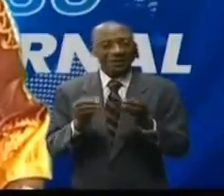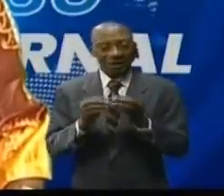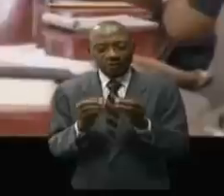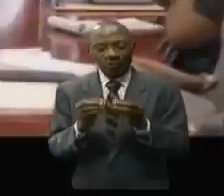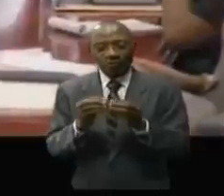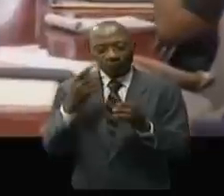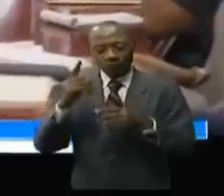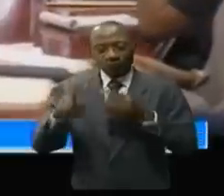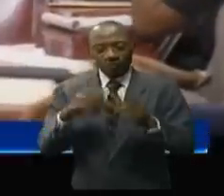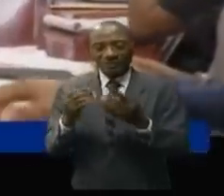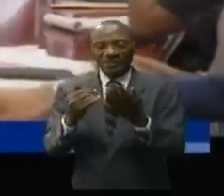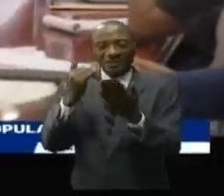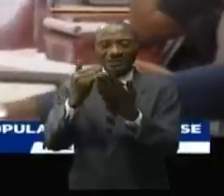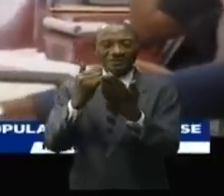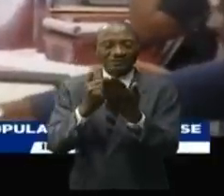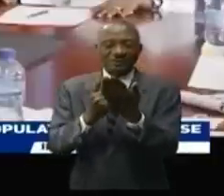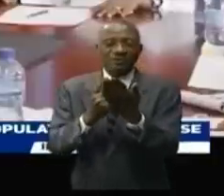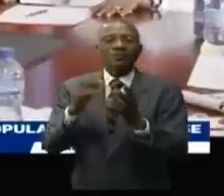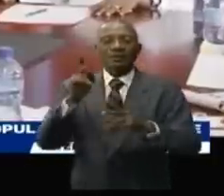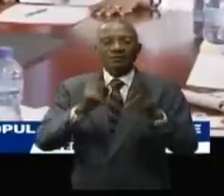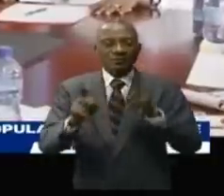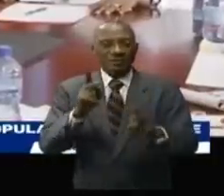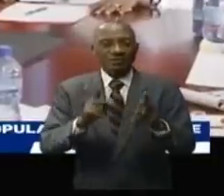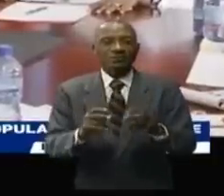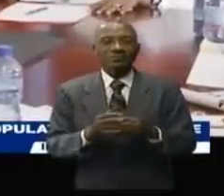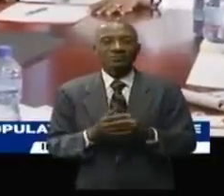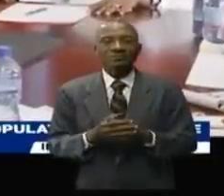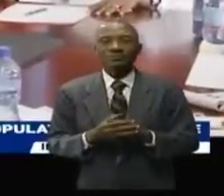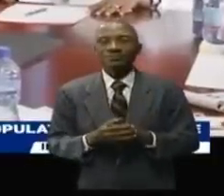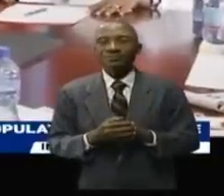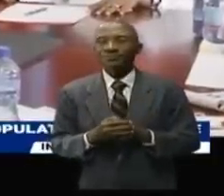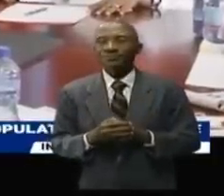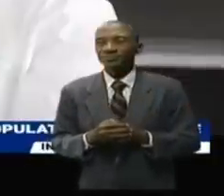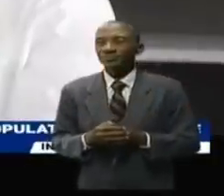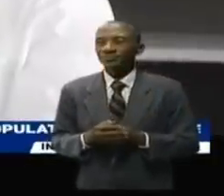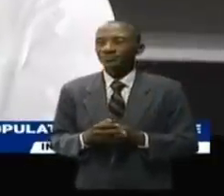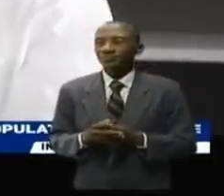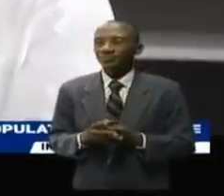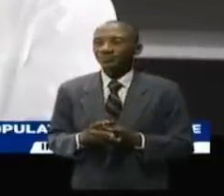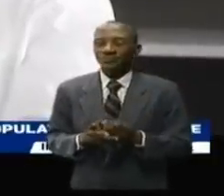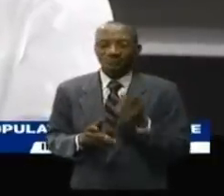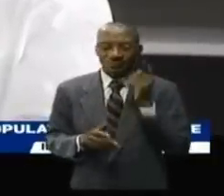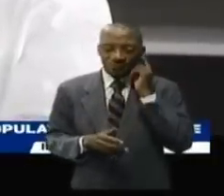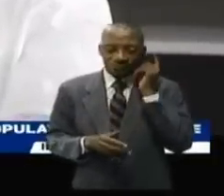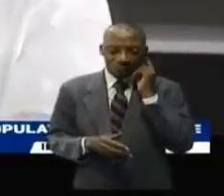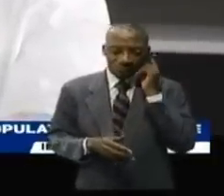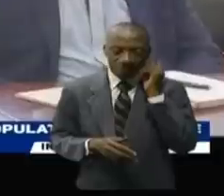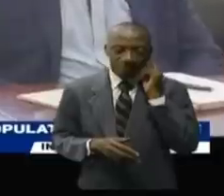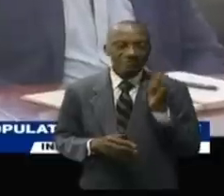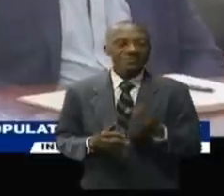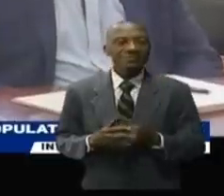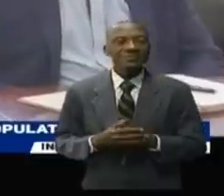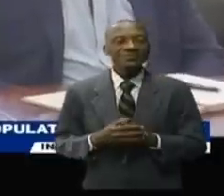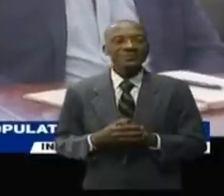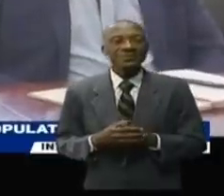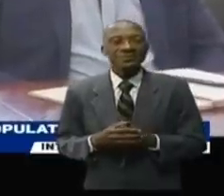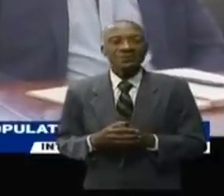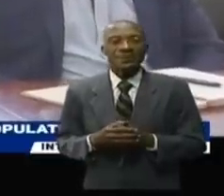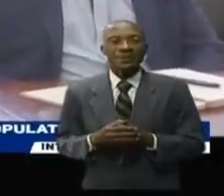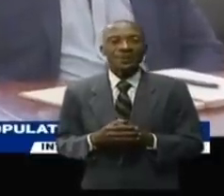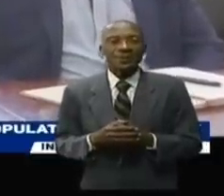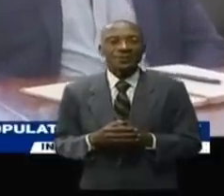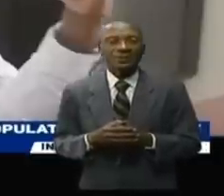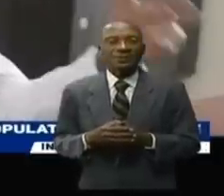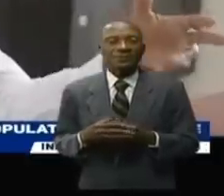Baïtouambe. Déterminé à donner aux Congolais une identité propre, le gouvernement de la République tient à cœur l'opération d'identification